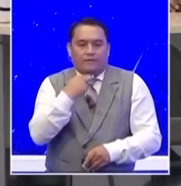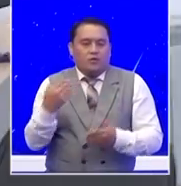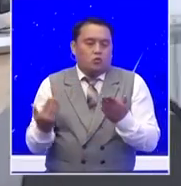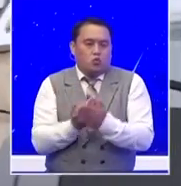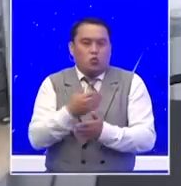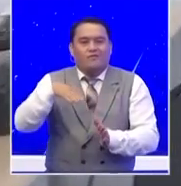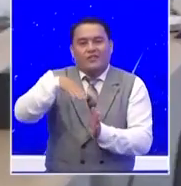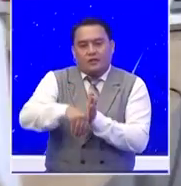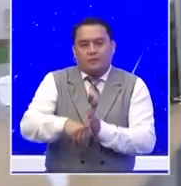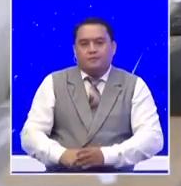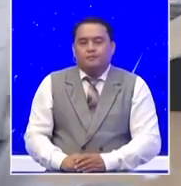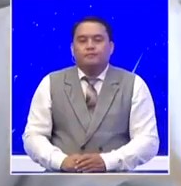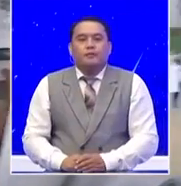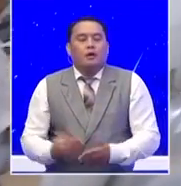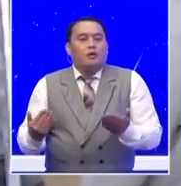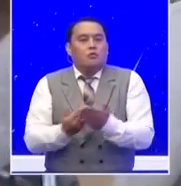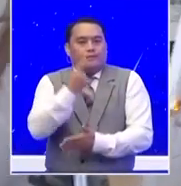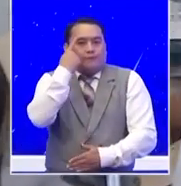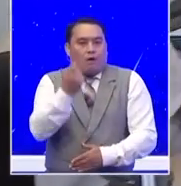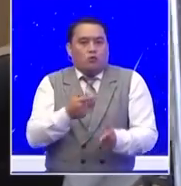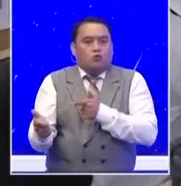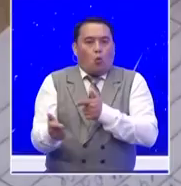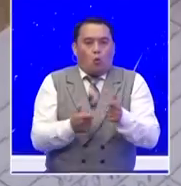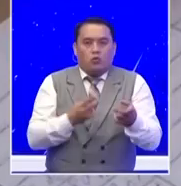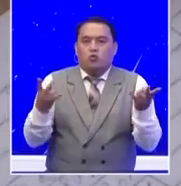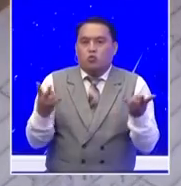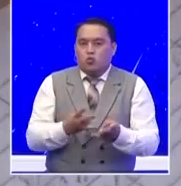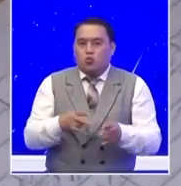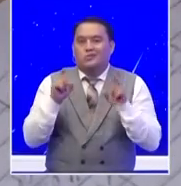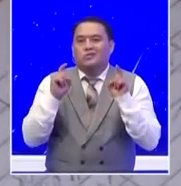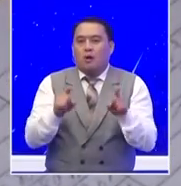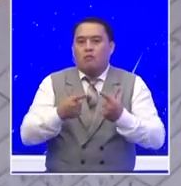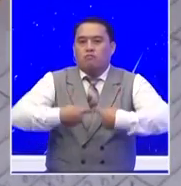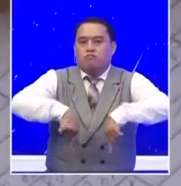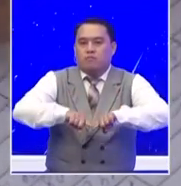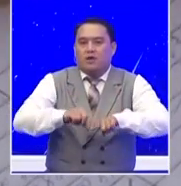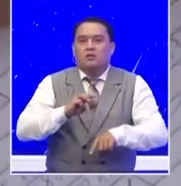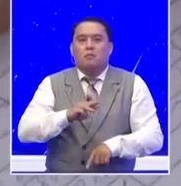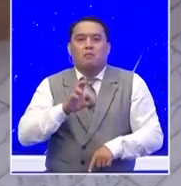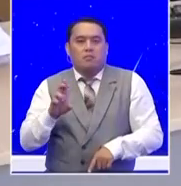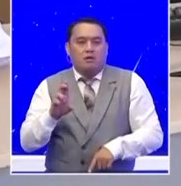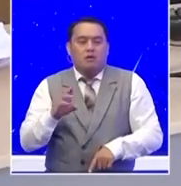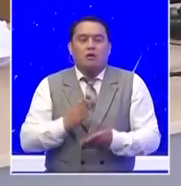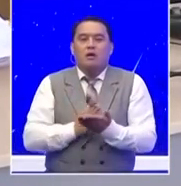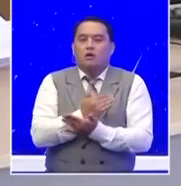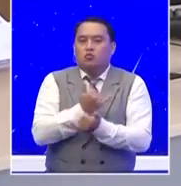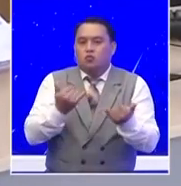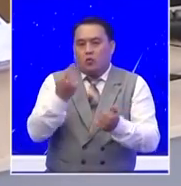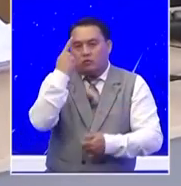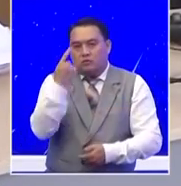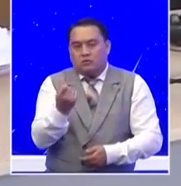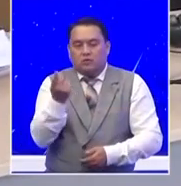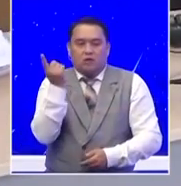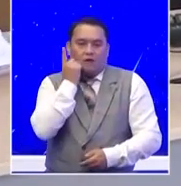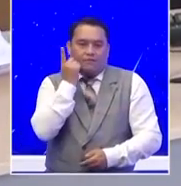нововведениям. Для удобства получения оповещения о готовности услуги необходимо зарегистрироваться в базе мобильных граждан. В данном случае сообщение придет на